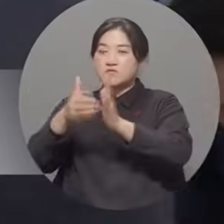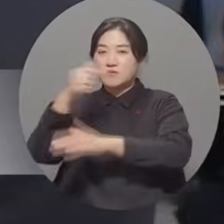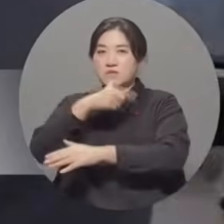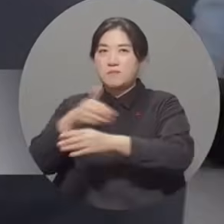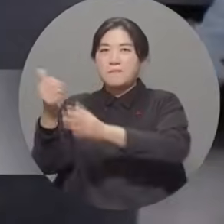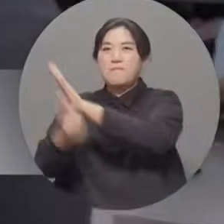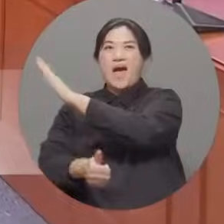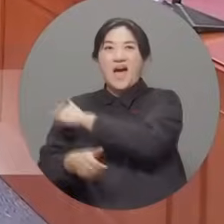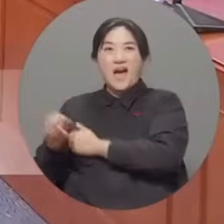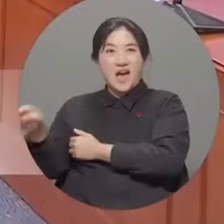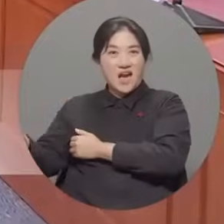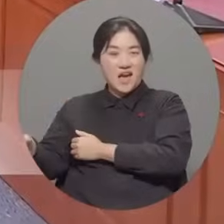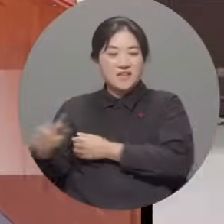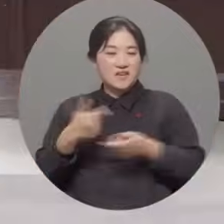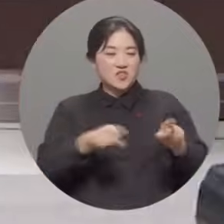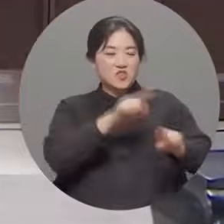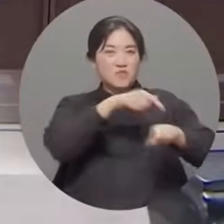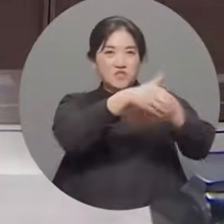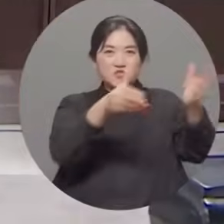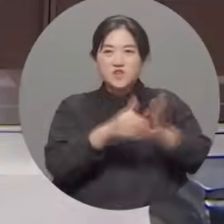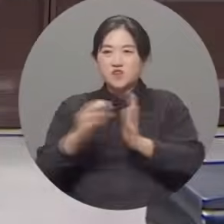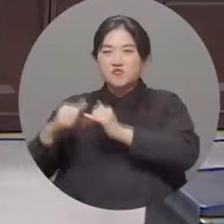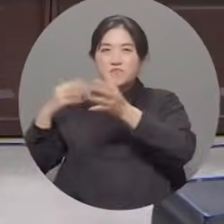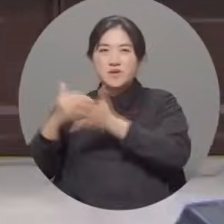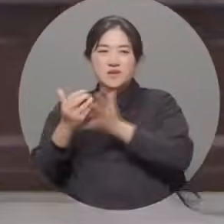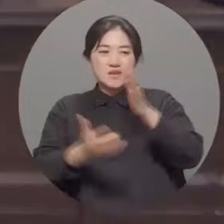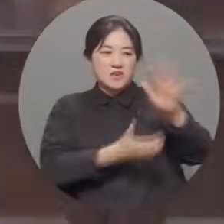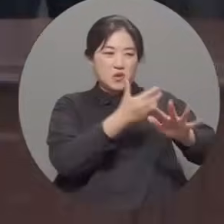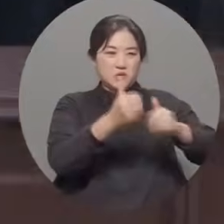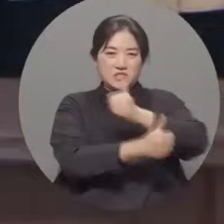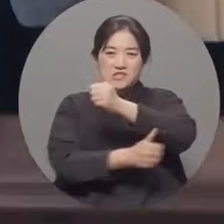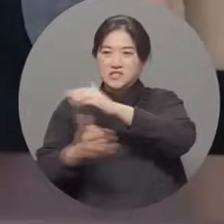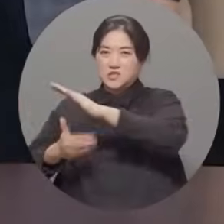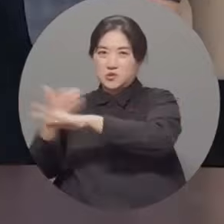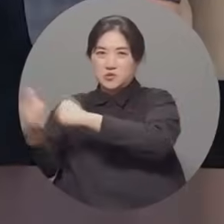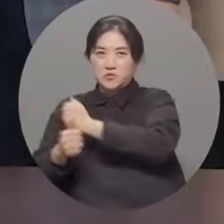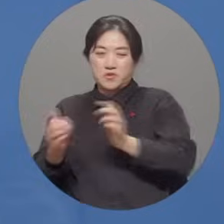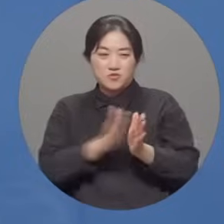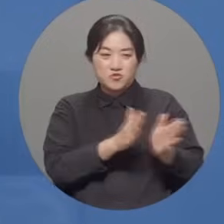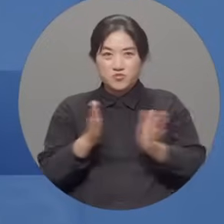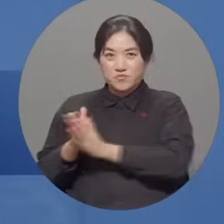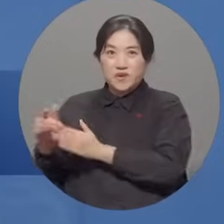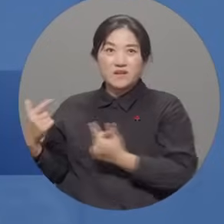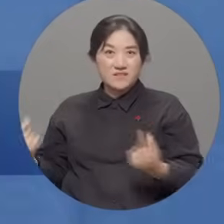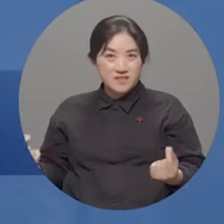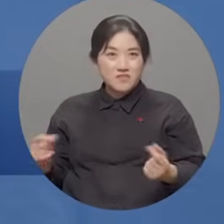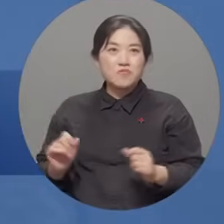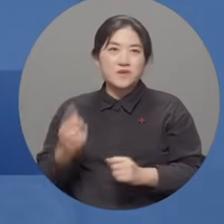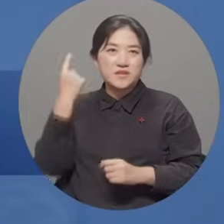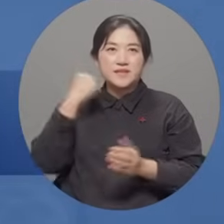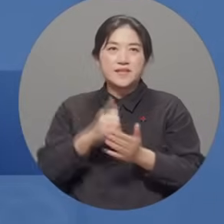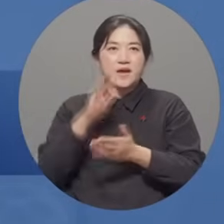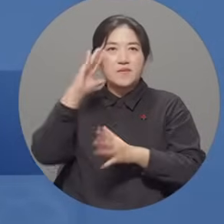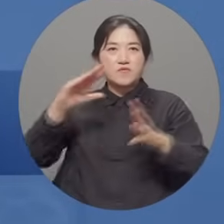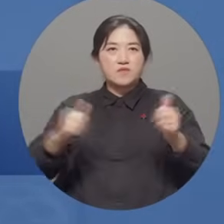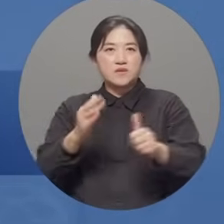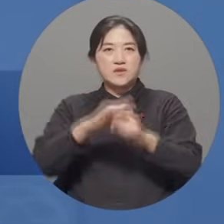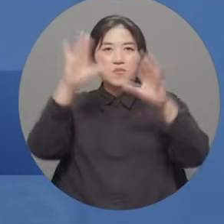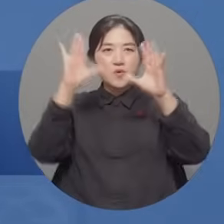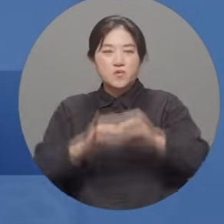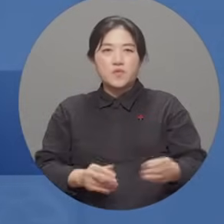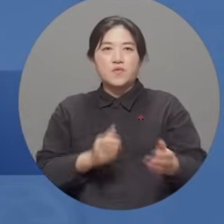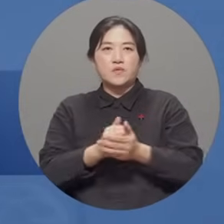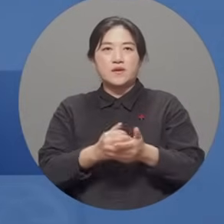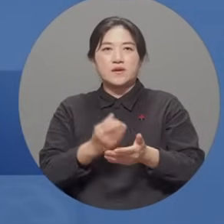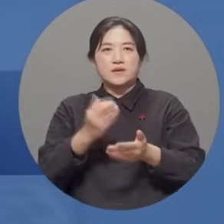보궐선거 패배가 더불어민주당과 국민의힘 혁신위 출범의 배경이었습니다. 향후 국회의원 체포동의안의